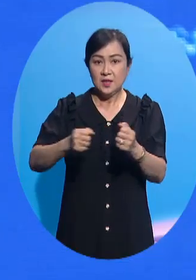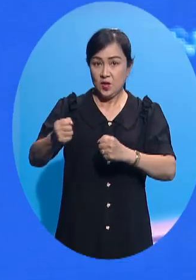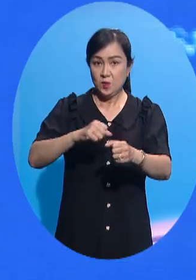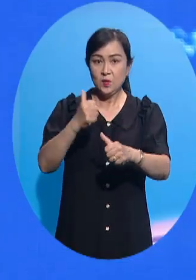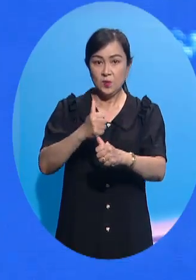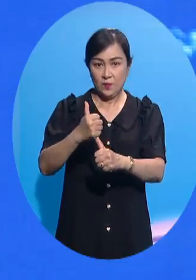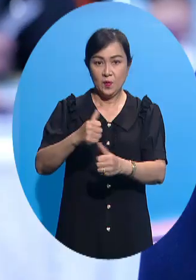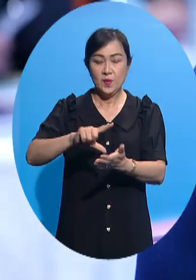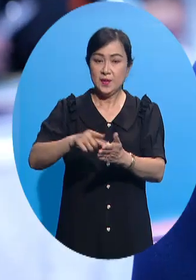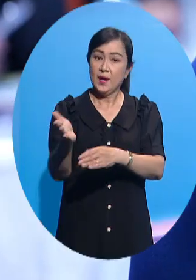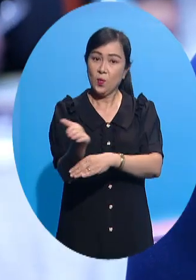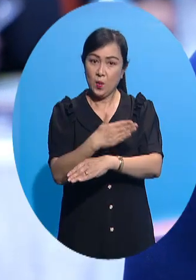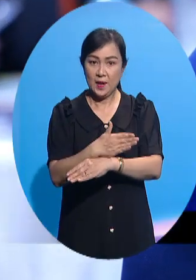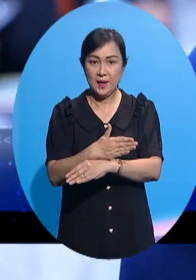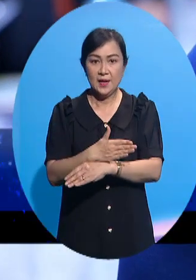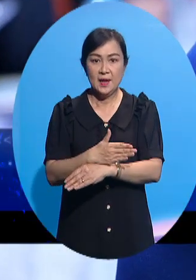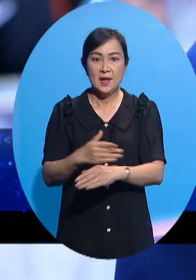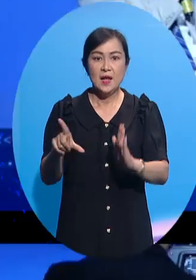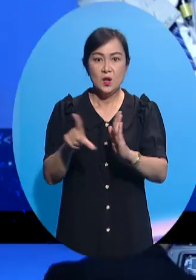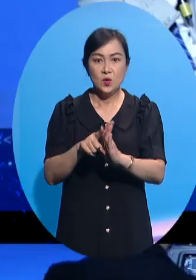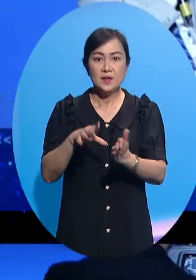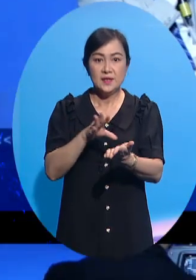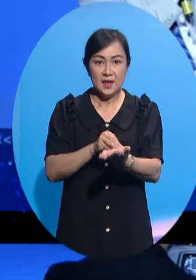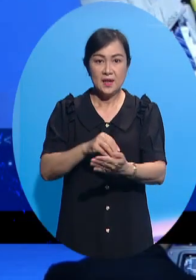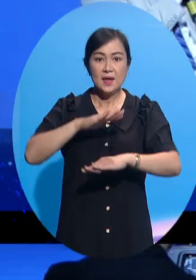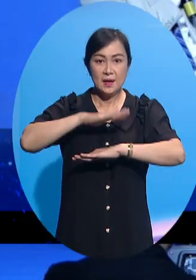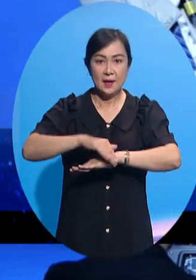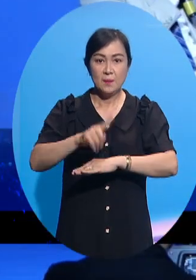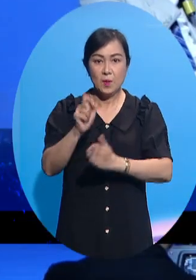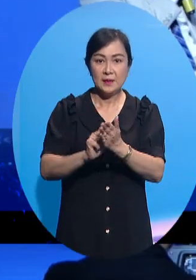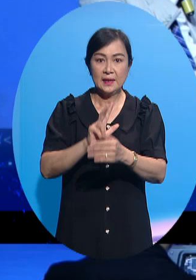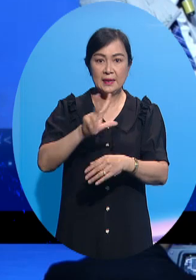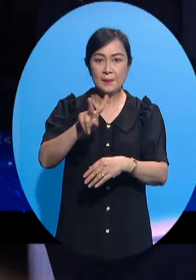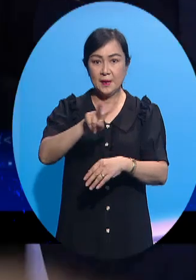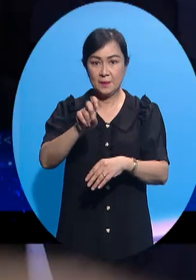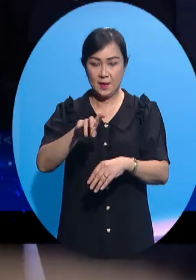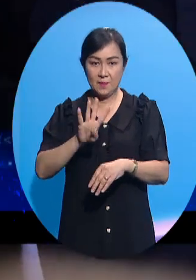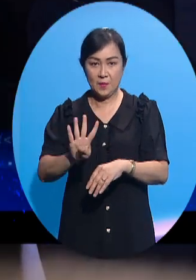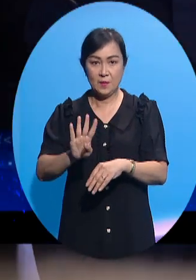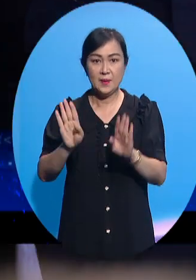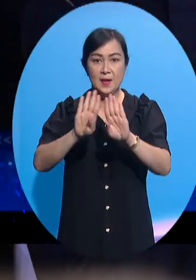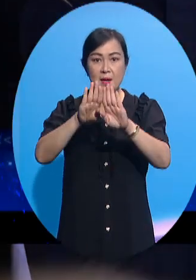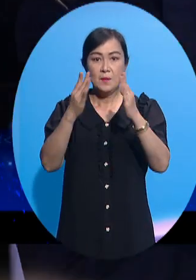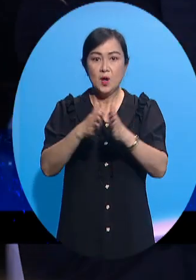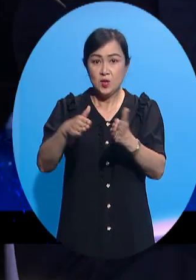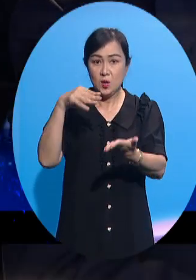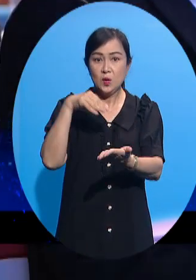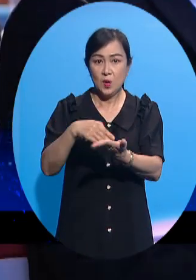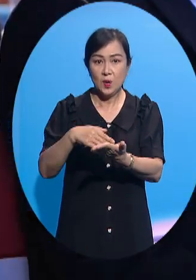trong chính sách điều hành của chính phủ thời gian qua, mà điển hình là luật đất đai có hiệu lực từ ngày 1 tháng 8 năm 2024,